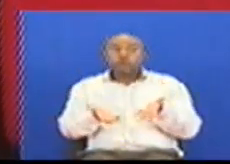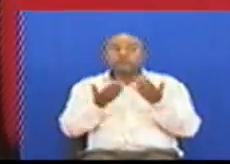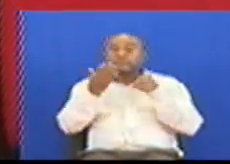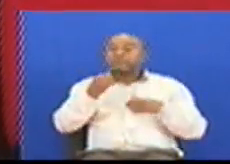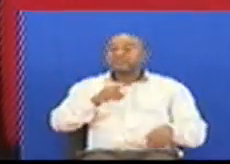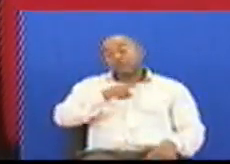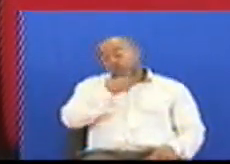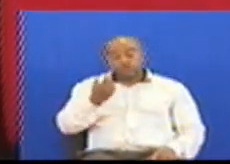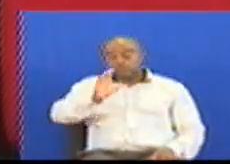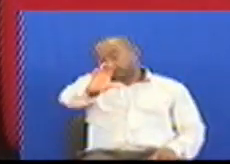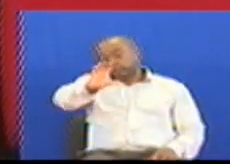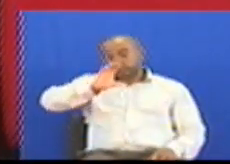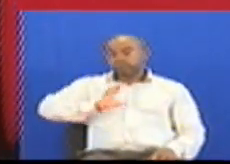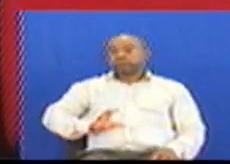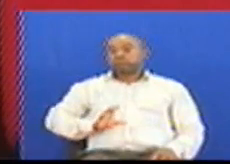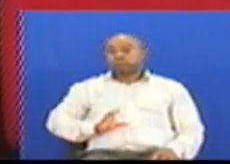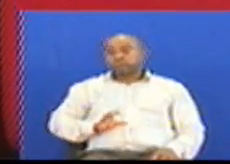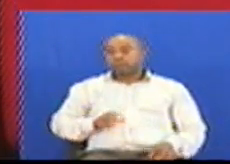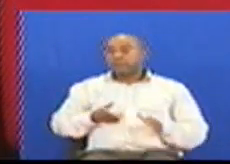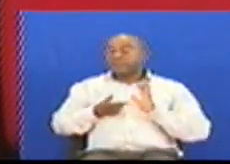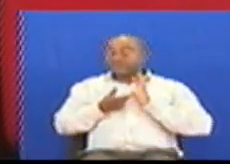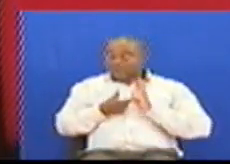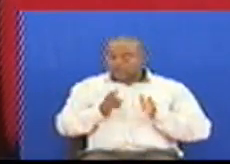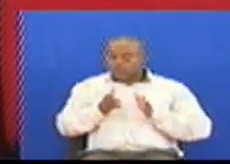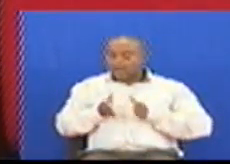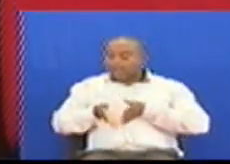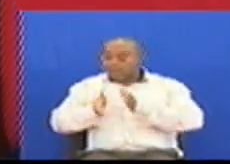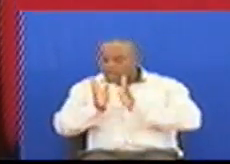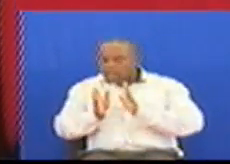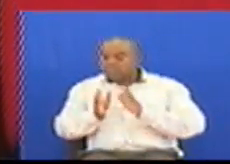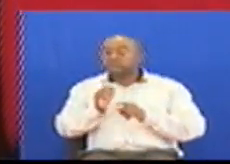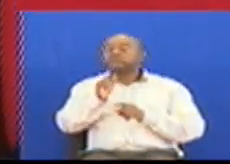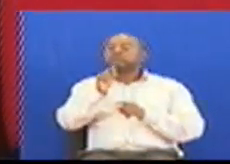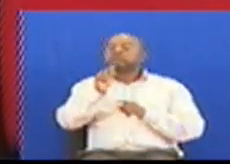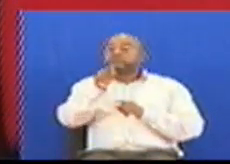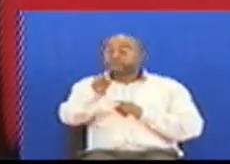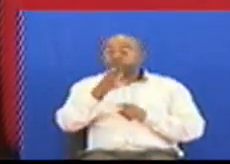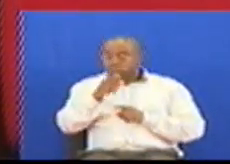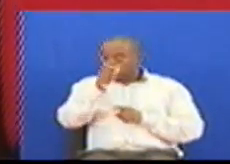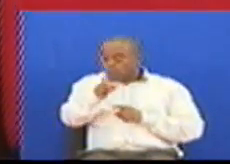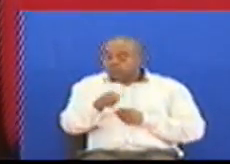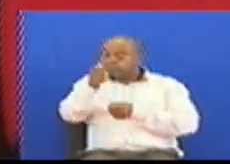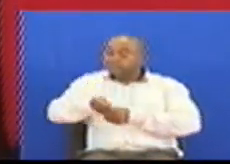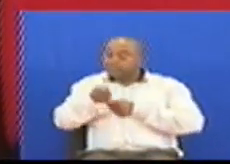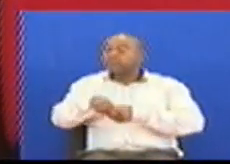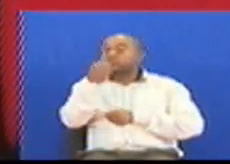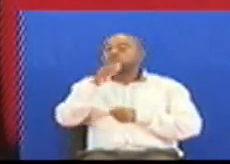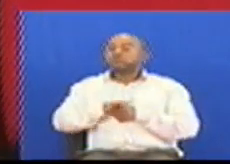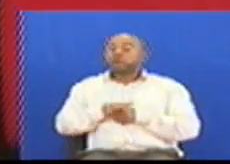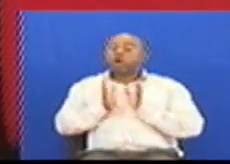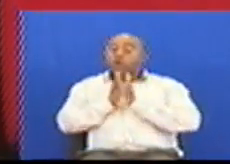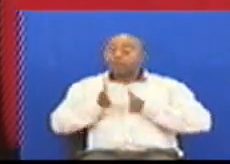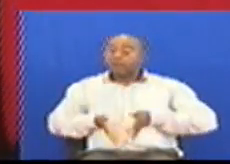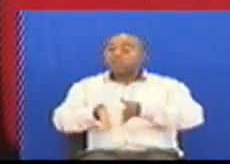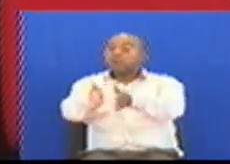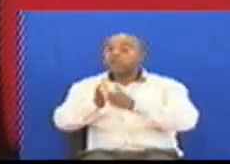kunufaisha wananchi. Ipo barabara ya kijiji cha Kabage ambako kuna uzalishaji mkubwa wa chakula. Tunaomba hii barabara uifanyie